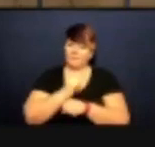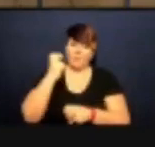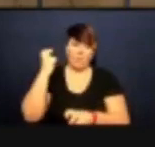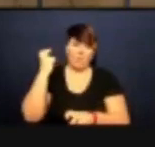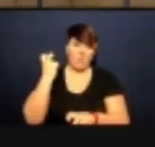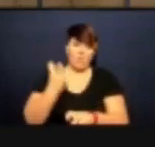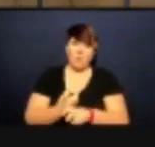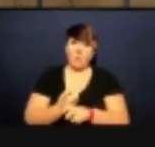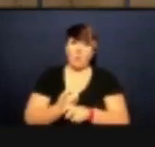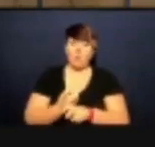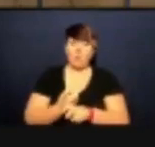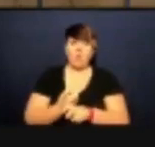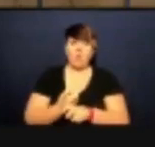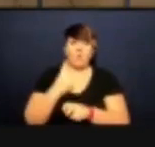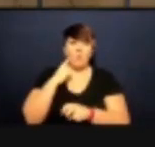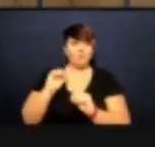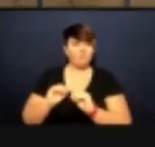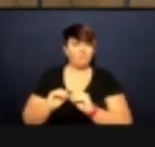historia.